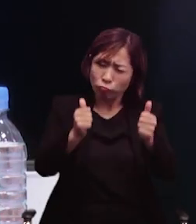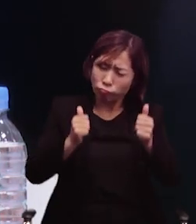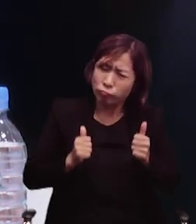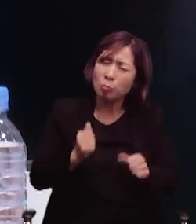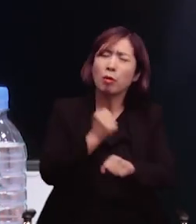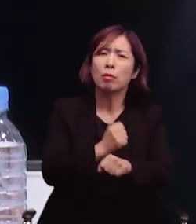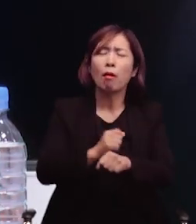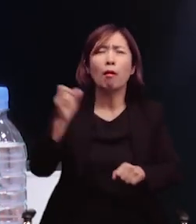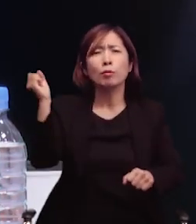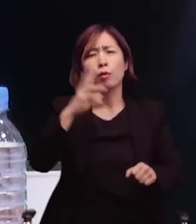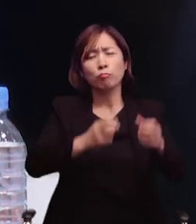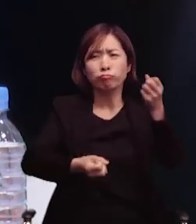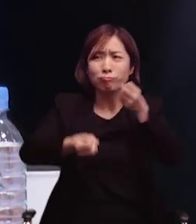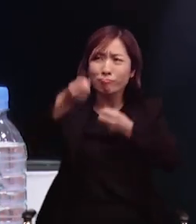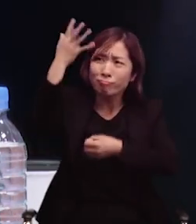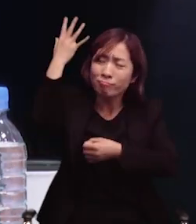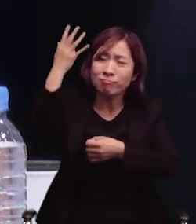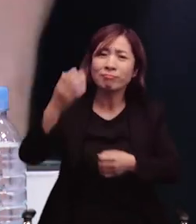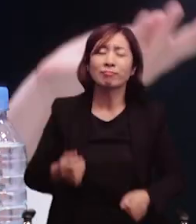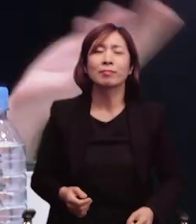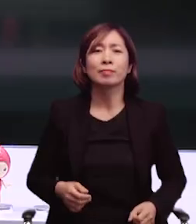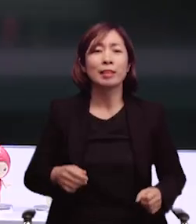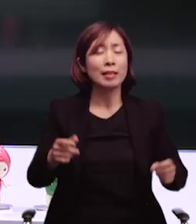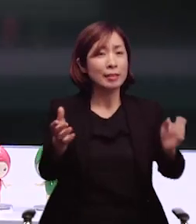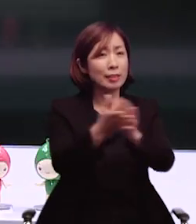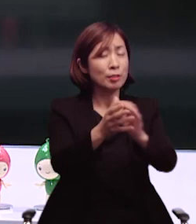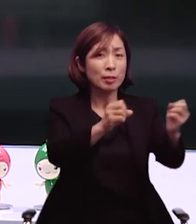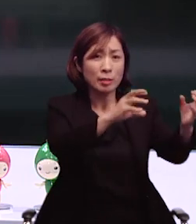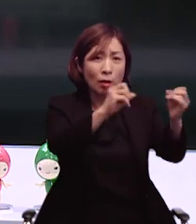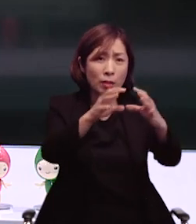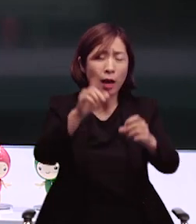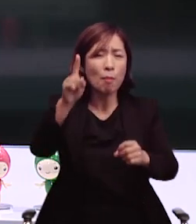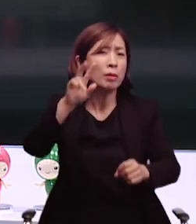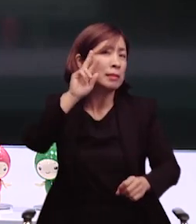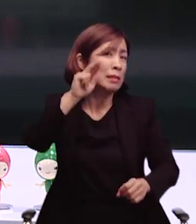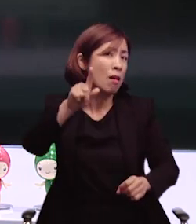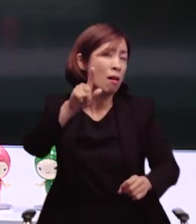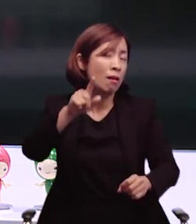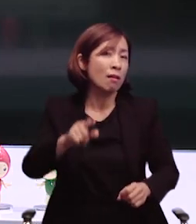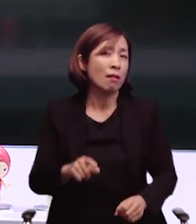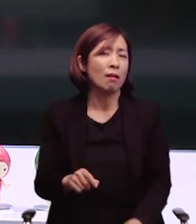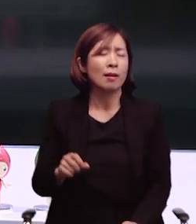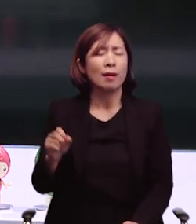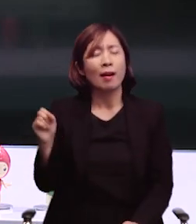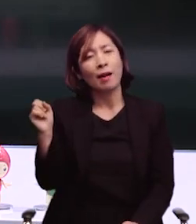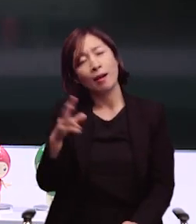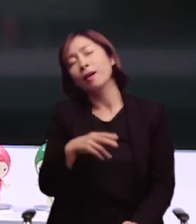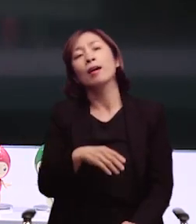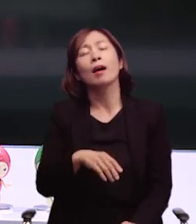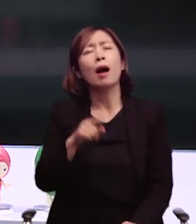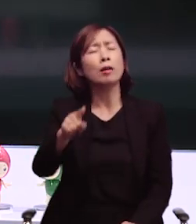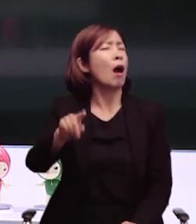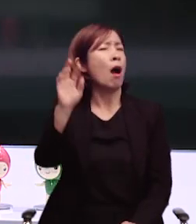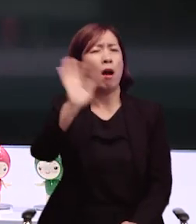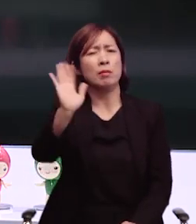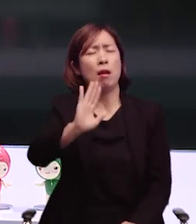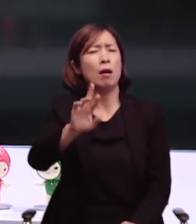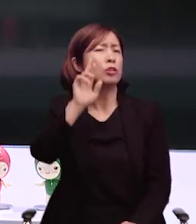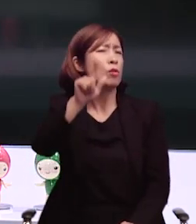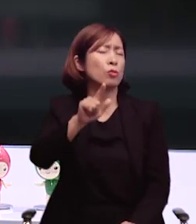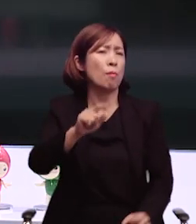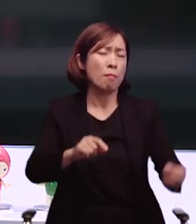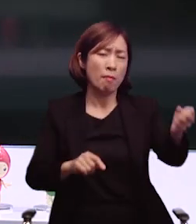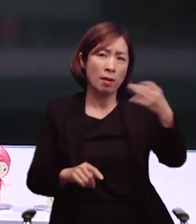자꾸 잊어 버린 잖아요 근데 친구랑 얘기를 하다 한번 들어갔다가 찬 친구 아 그거 아냐 이와